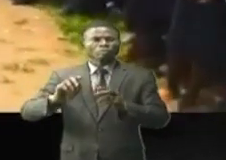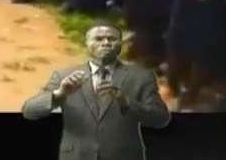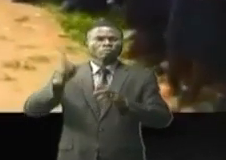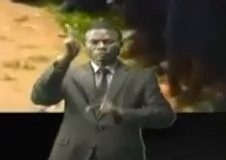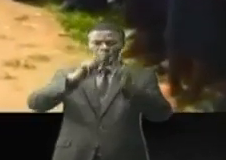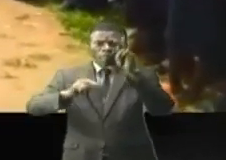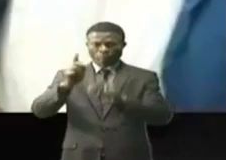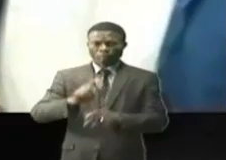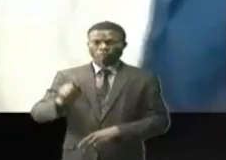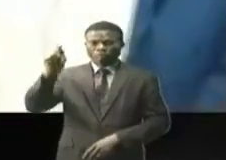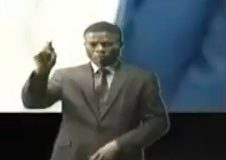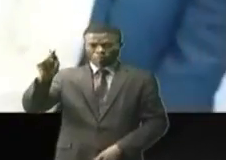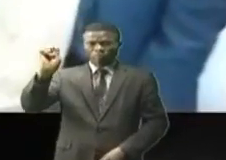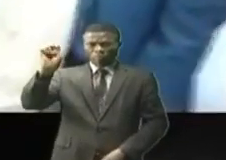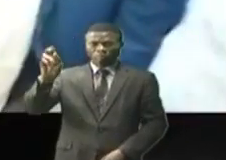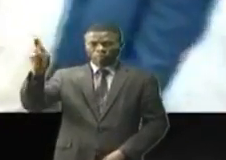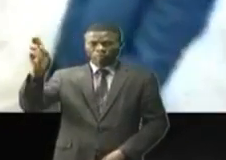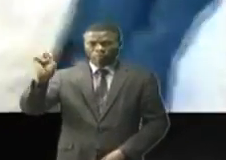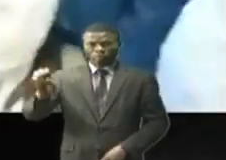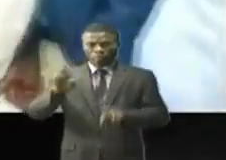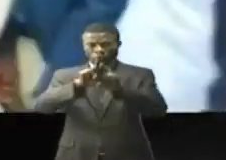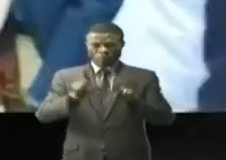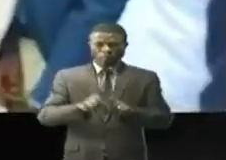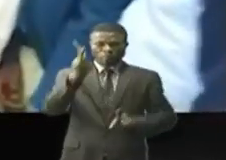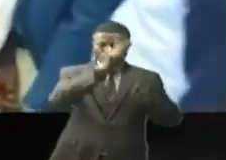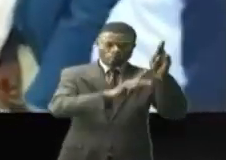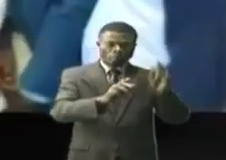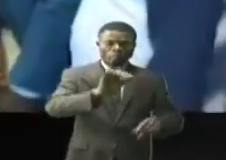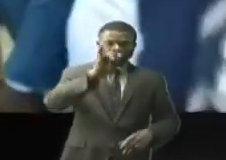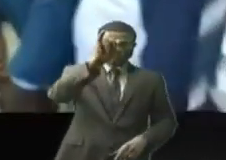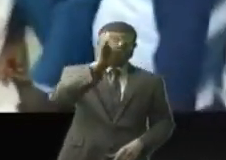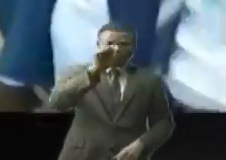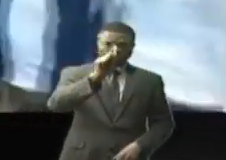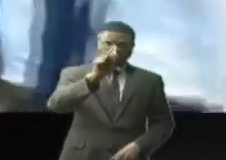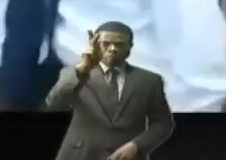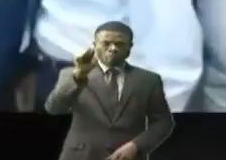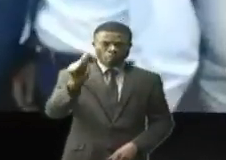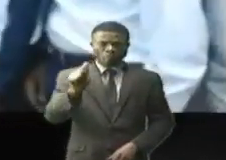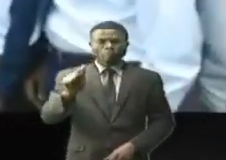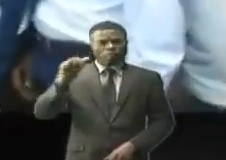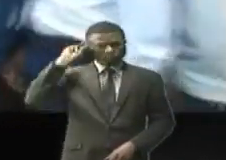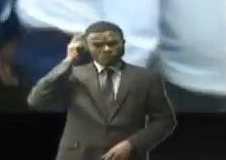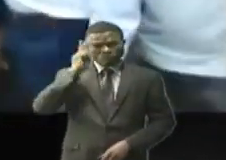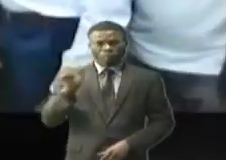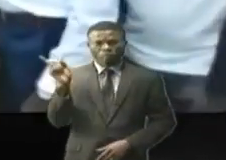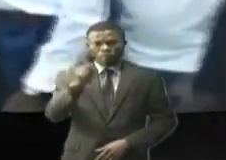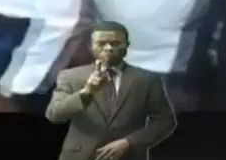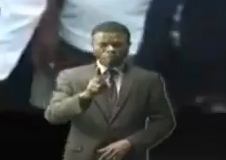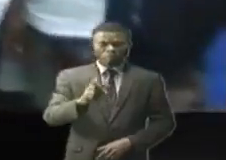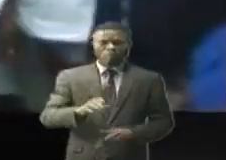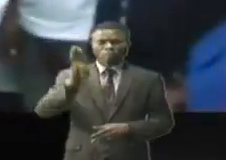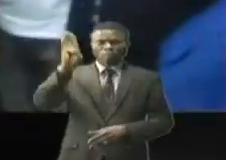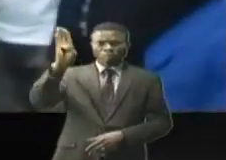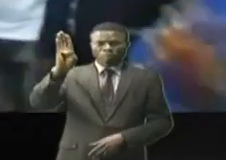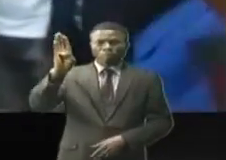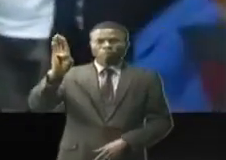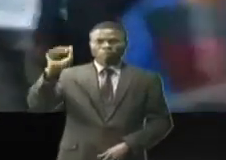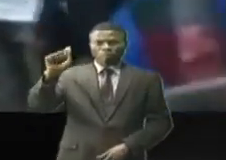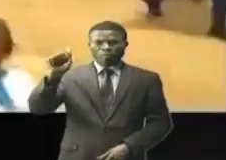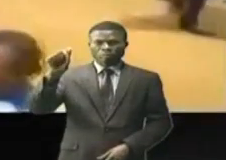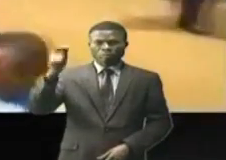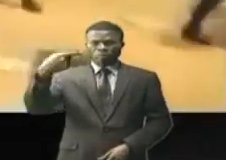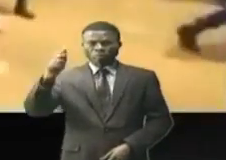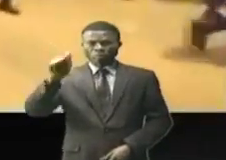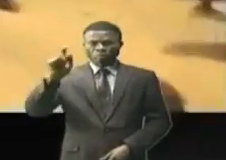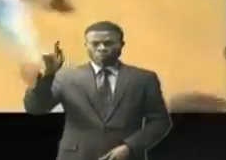ville de Bandundu, le gouverneur Willy Itundala s'est rendu dans les territoires de Bagata, secteur Ouamba, dans le village Fatundu